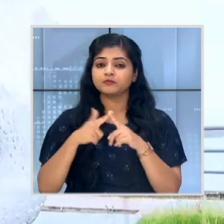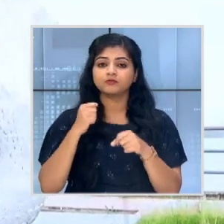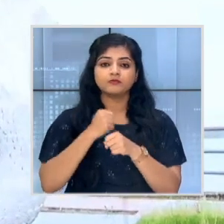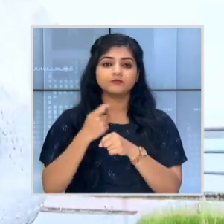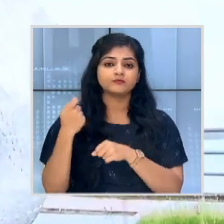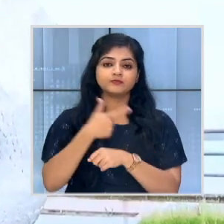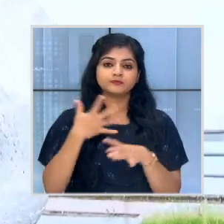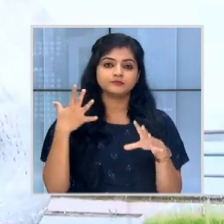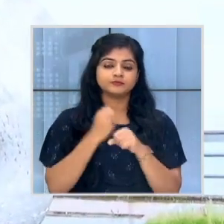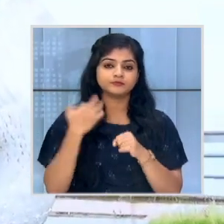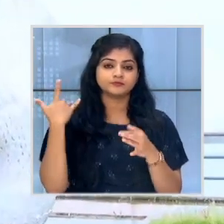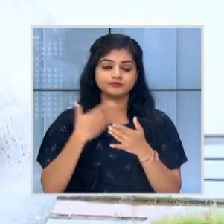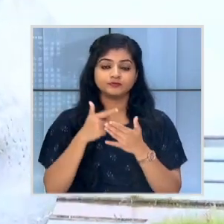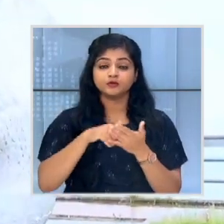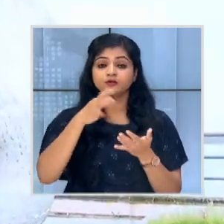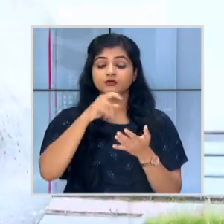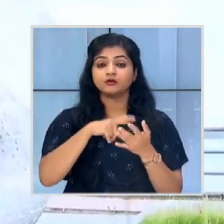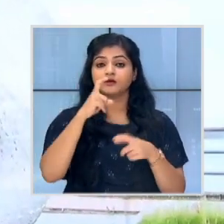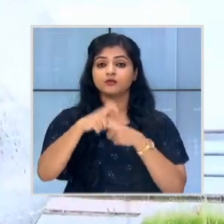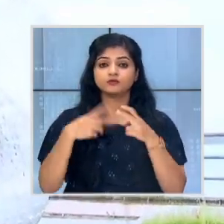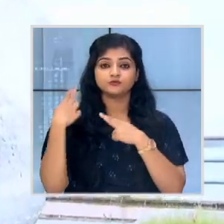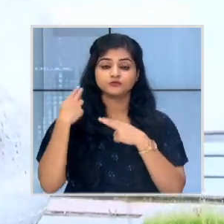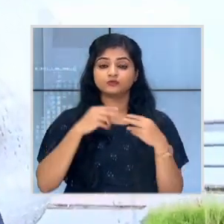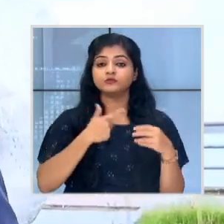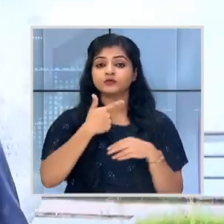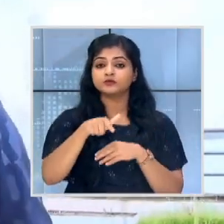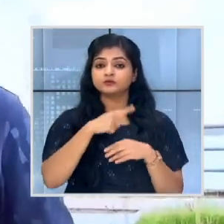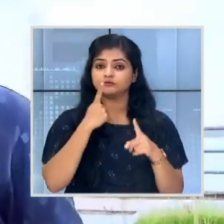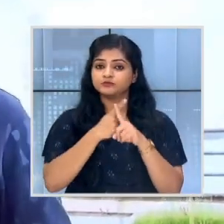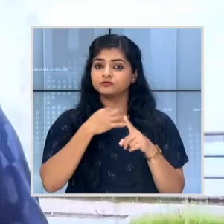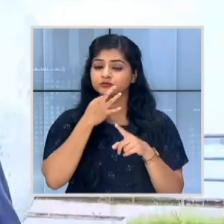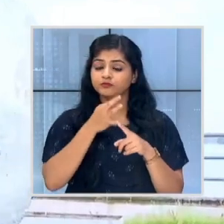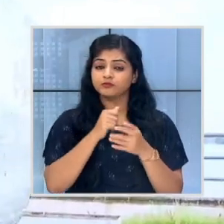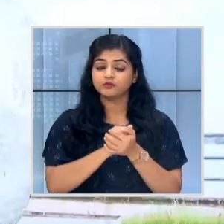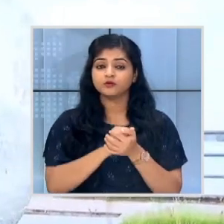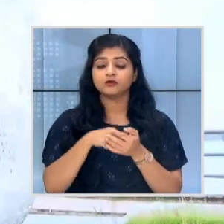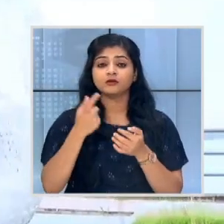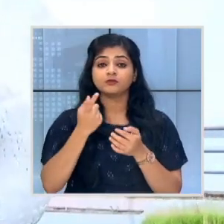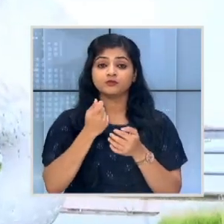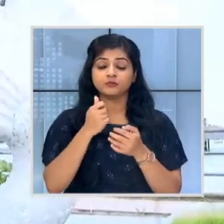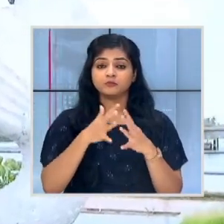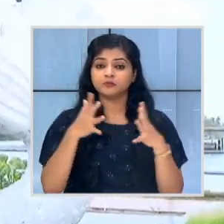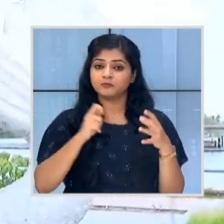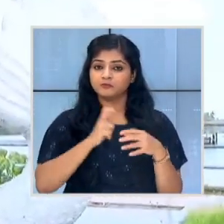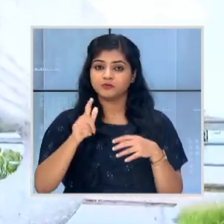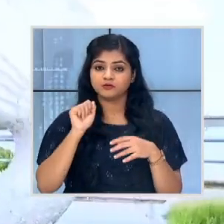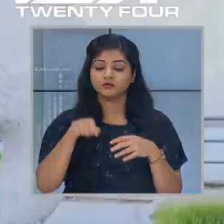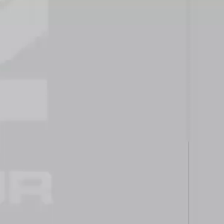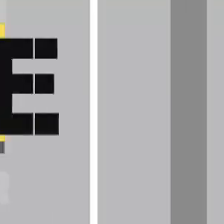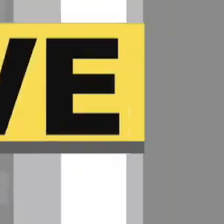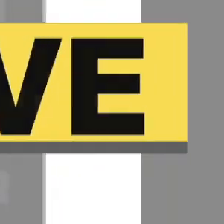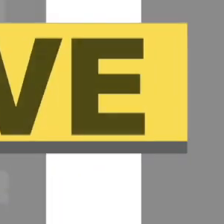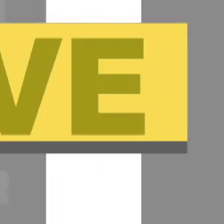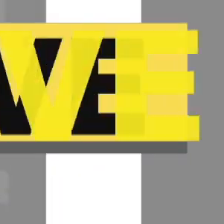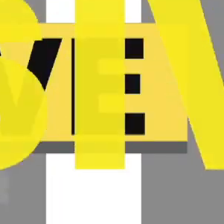ഞാൻ അല്പം മുമ്പ് ഈ കരാർ ഏറ്റെടുത്ത കമ്പനിയുടെ എഞ്ചിനീയറുമായി സംസാരിച്ചു. അദ്ദേഹവും പറയുന്നത് ഈ ശില്പിക്ക് കൊടുക്കാനുള്ള തുക അത് വളരെ വലുതാണ്, പക്ഷേ അത് എങ്ങനെ